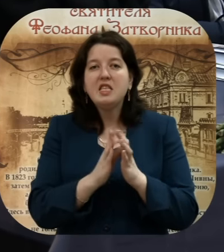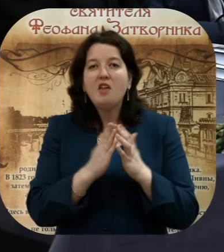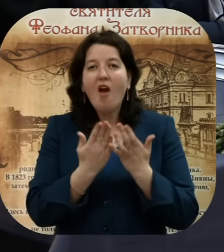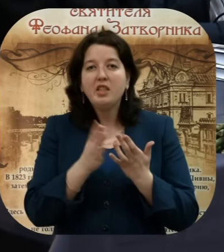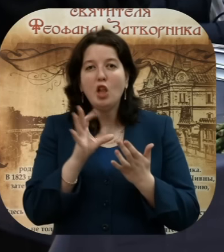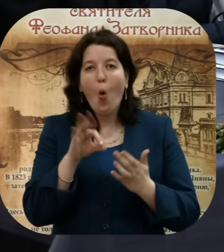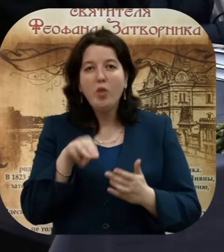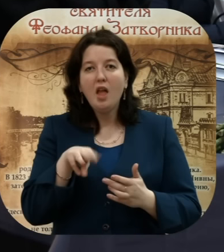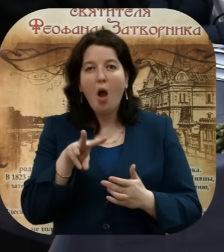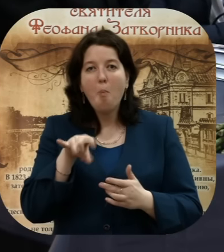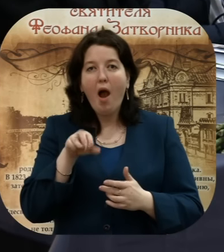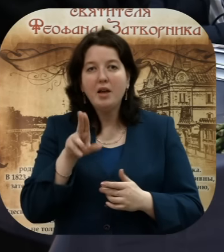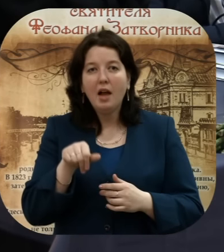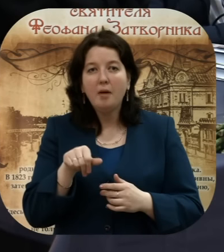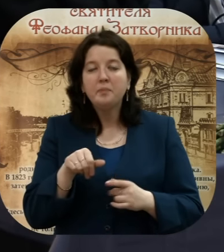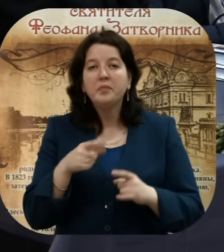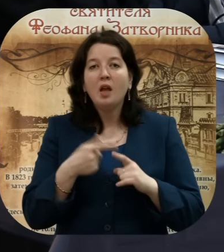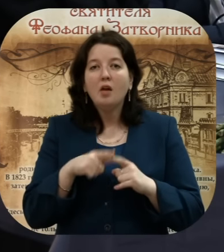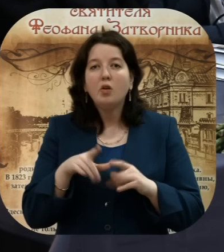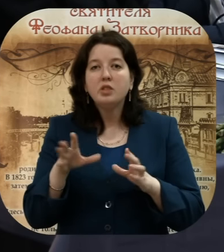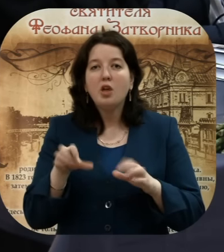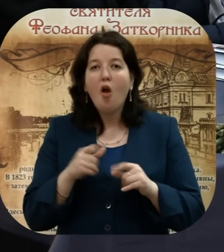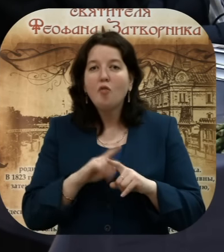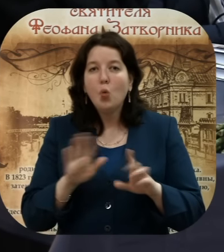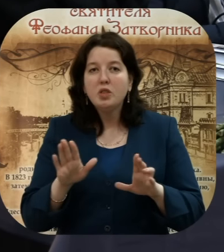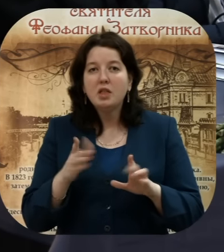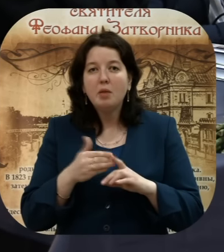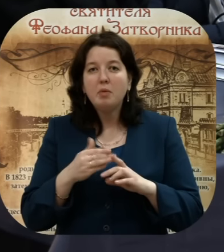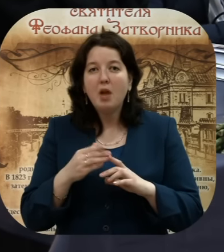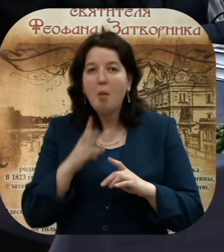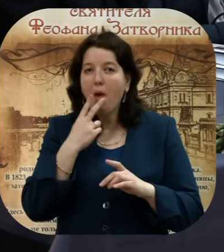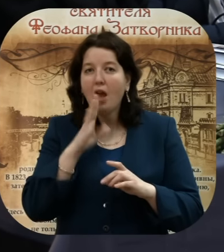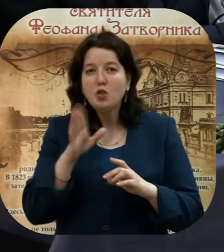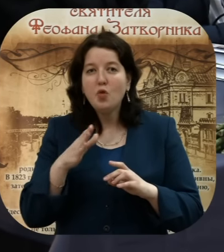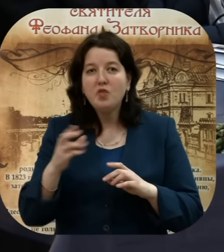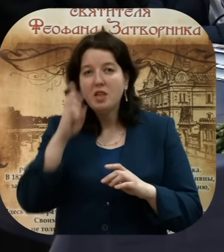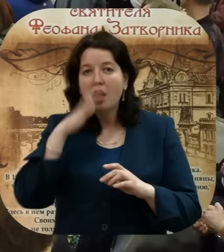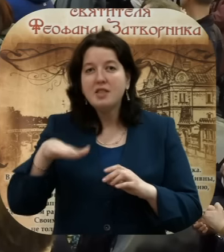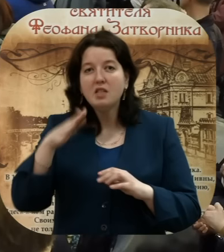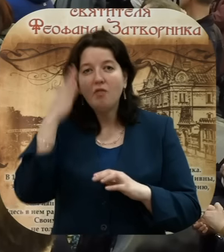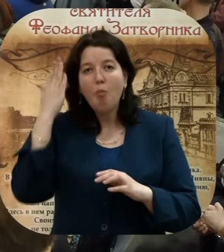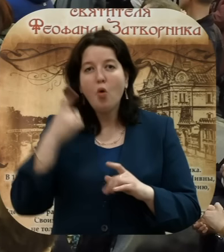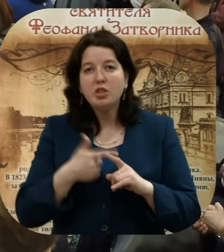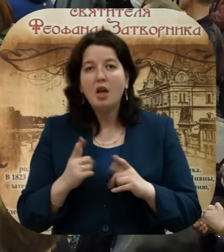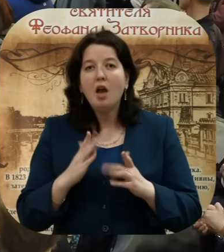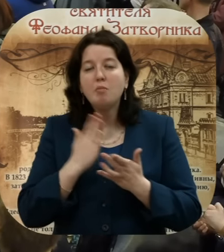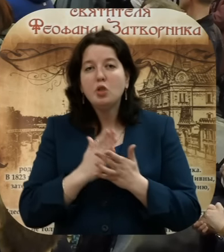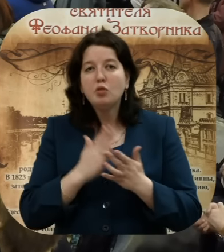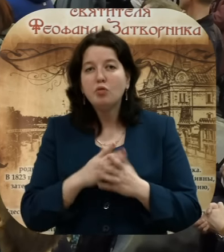стоящих здесь, которые не вкусят смерти, как увидят Царство Божие, пришедшее в силе».